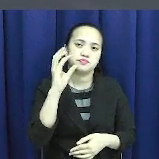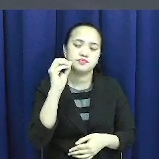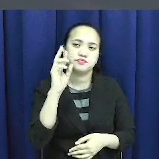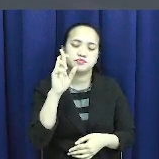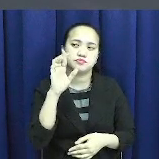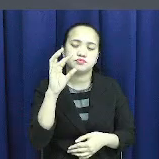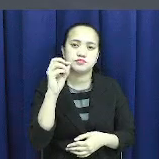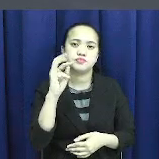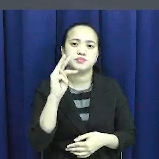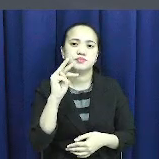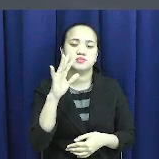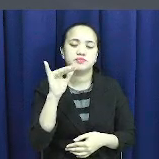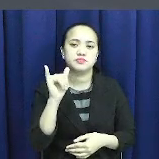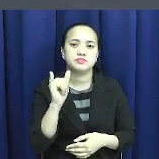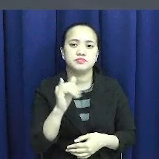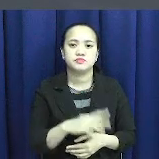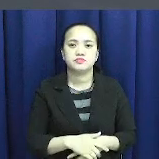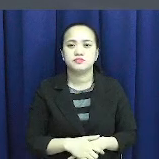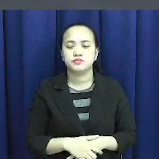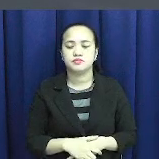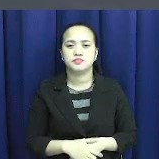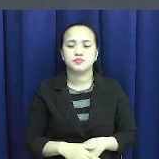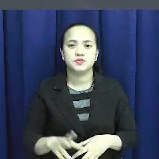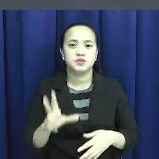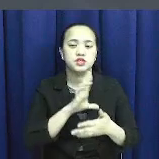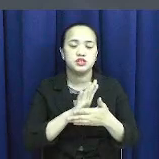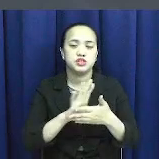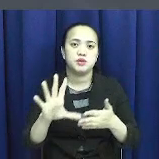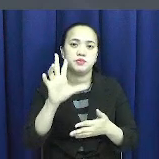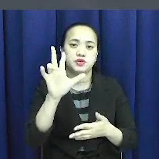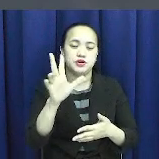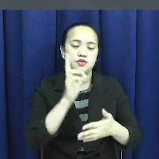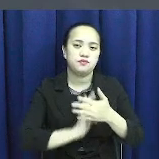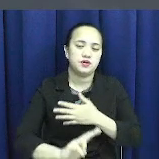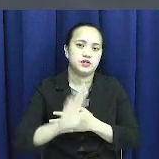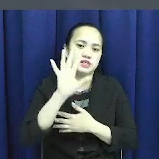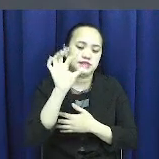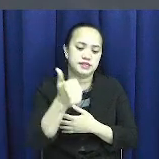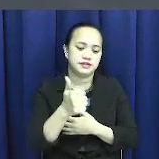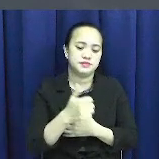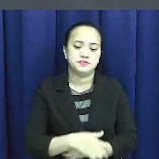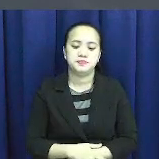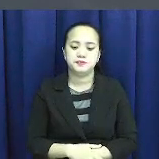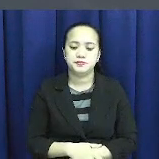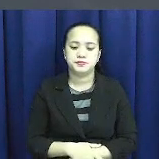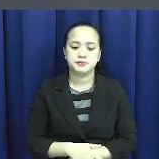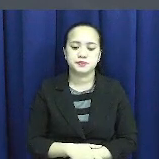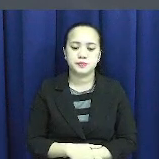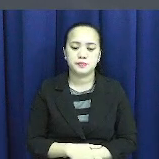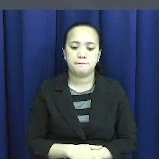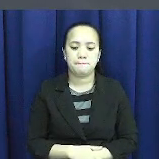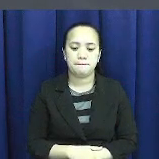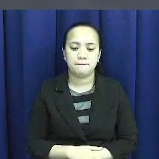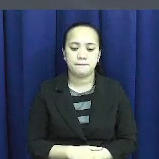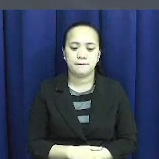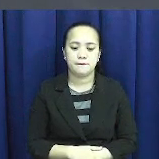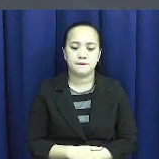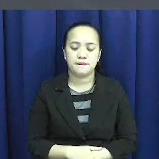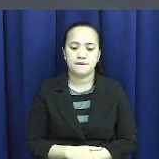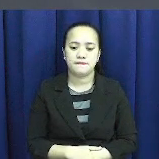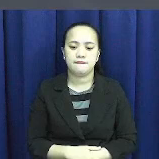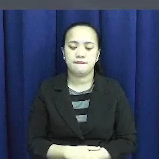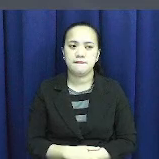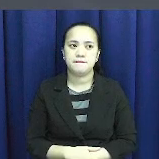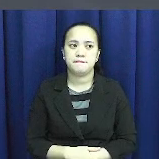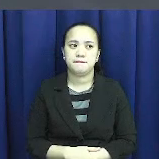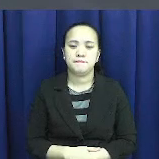ito yung pinaka-summary ng trabaho ng priest. "They," or yung priest, oh, yung priest mismo, "they shall teach